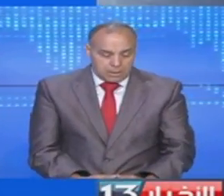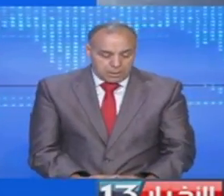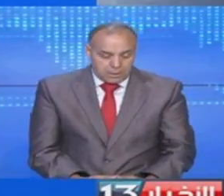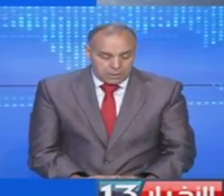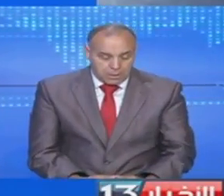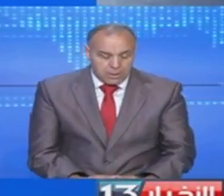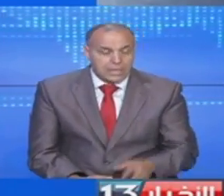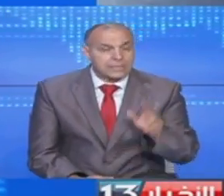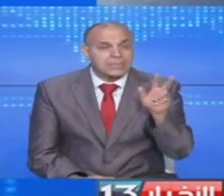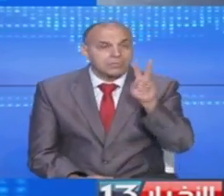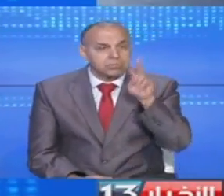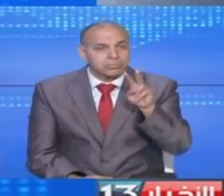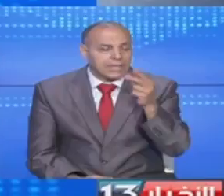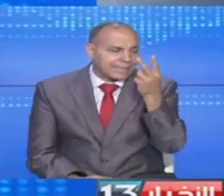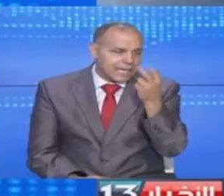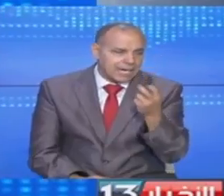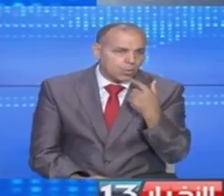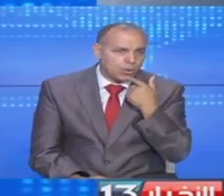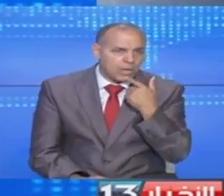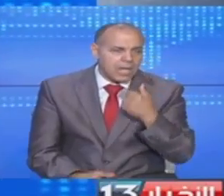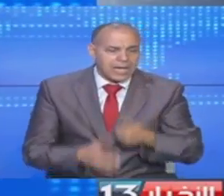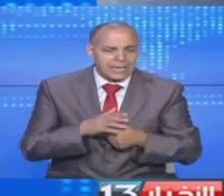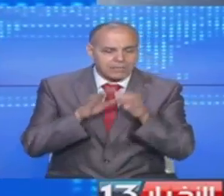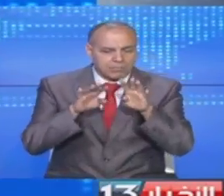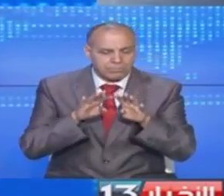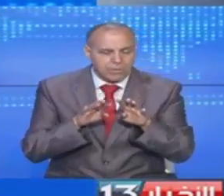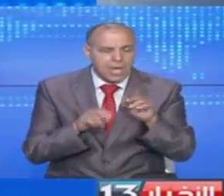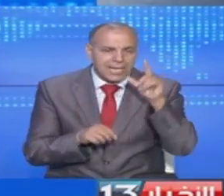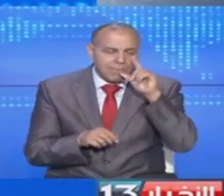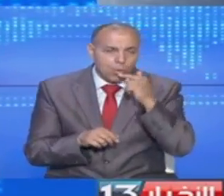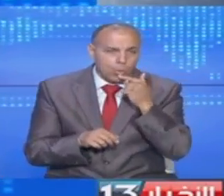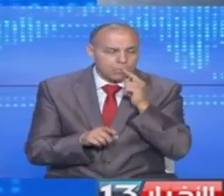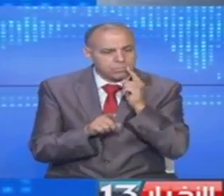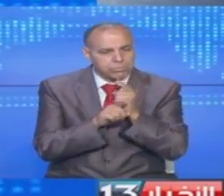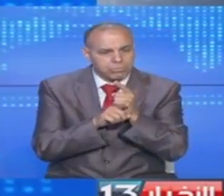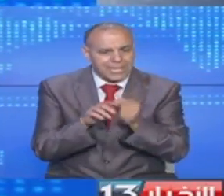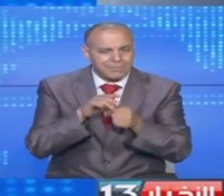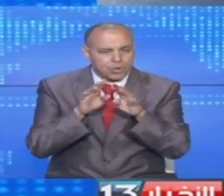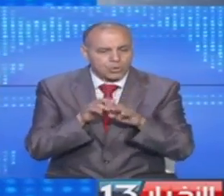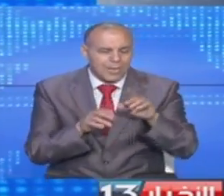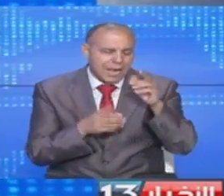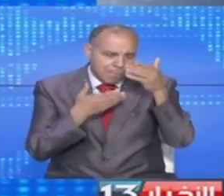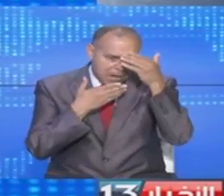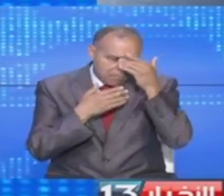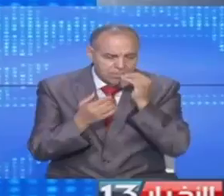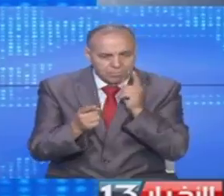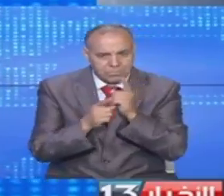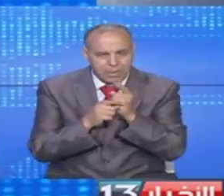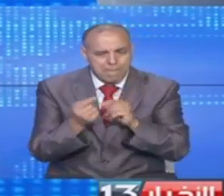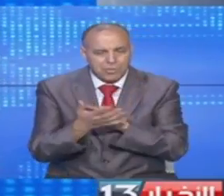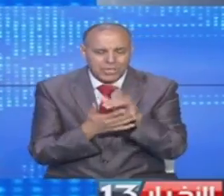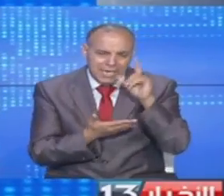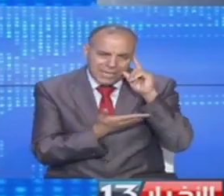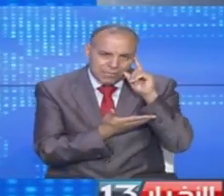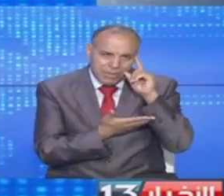في زيارة رسمية لمدة يومين، بحث رئيس مجلس النواب الليبي عقيل صالح مع نظيره المغربي الحبيب المالكي مبادرته لحل الأزمة